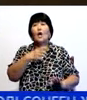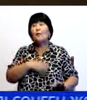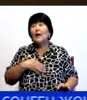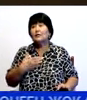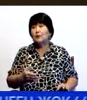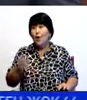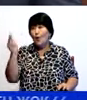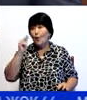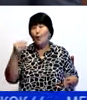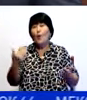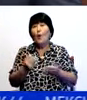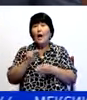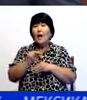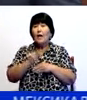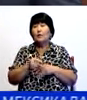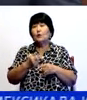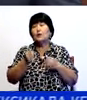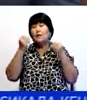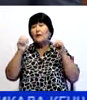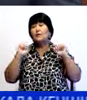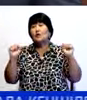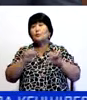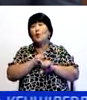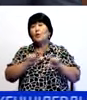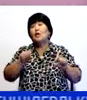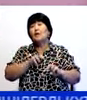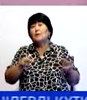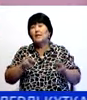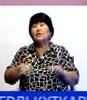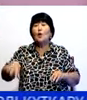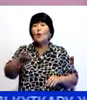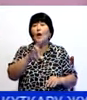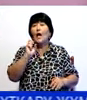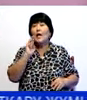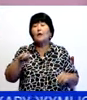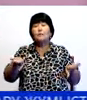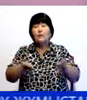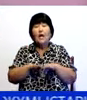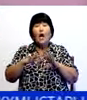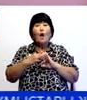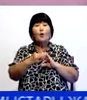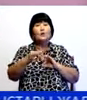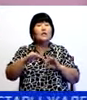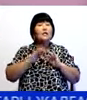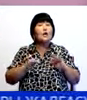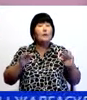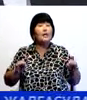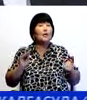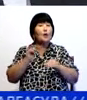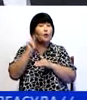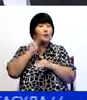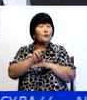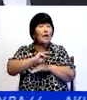берді. Оқу ағарту министрлігіне мәдениет және спорт министрлігімен өңір әкімдіктерімен бірлесіп ауылдық жерлерде балаларды қосымша